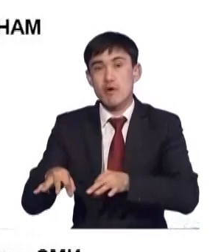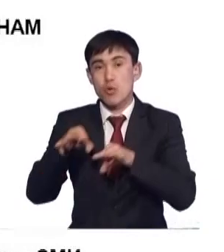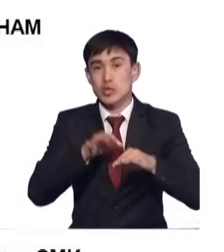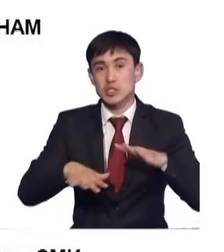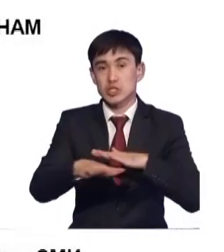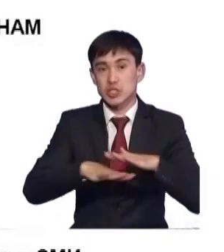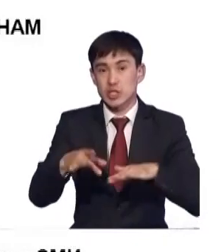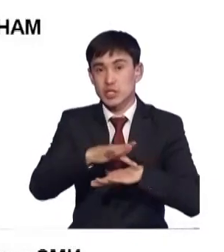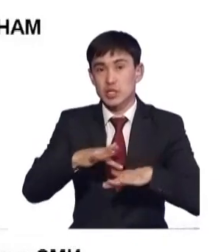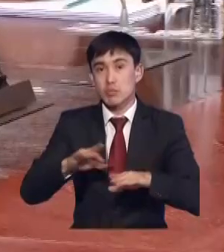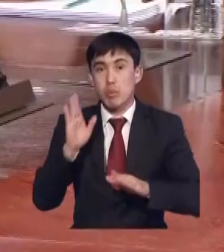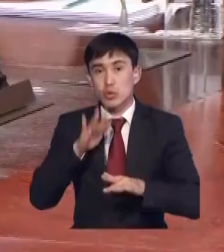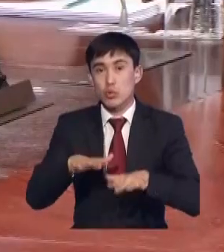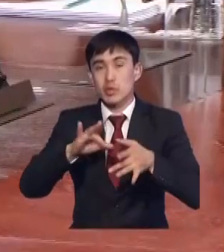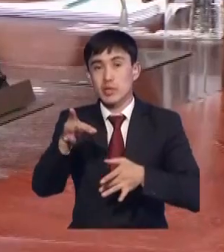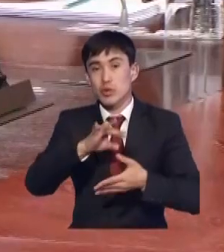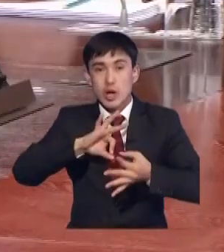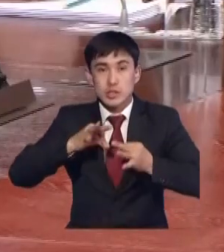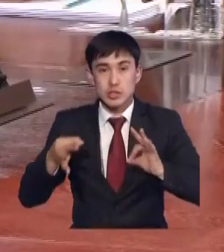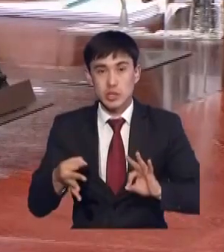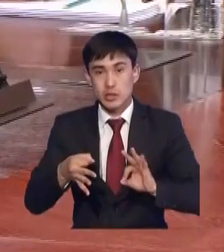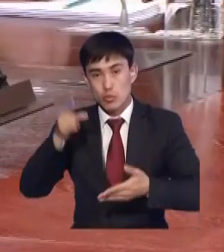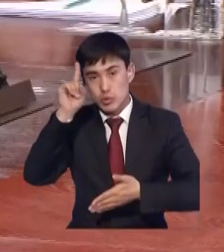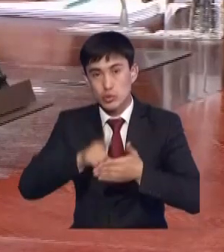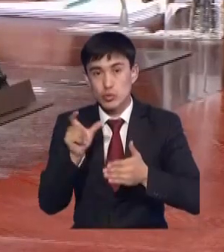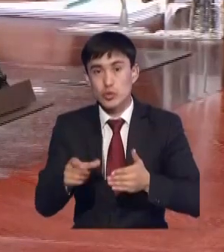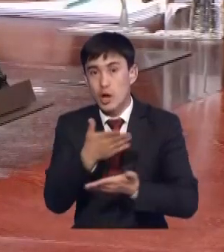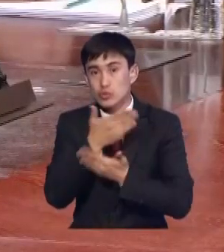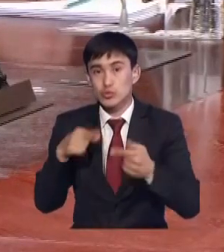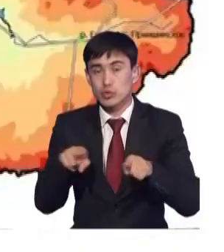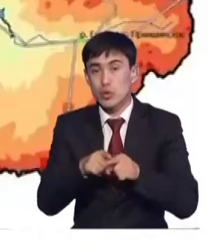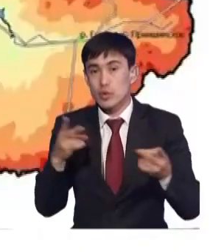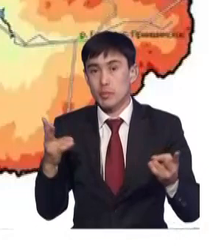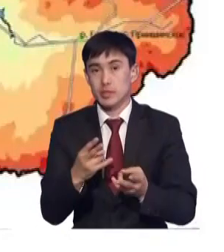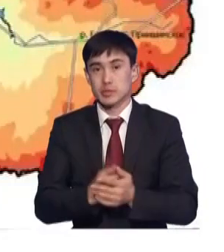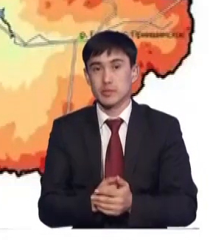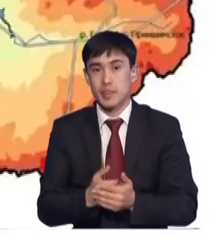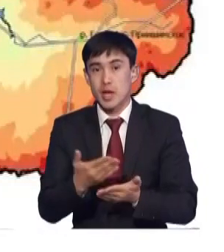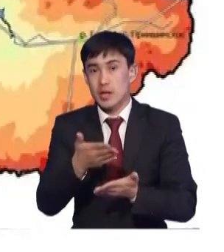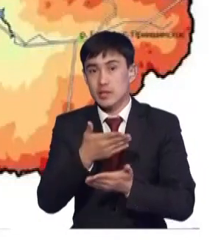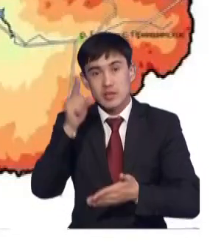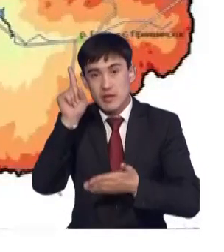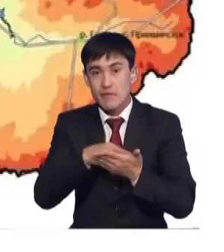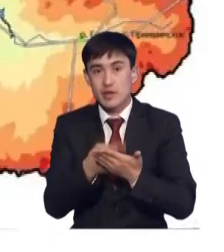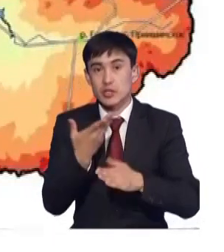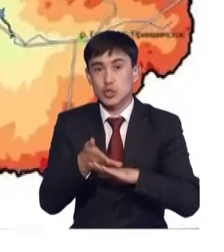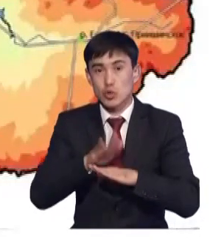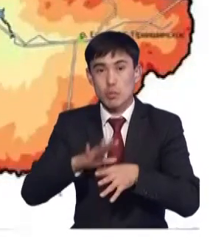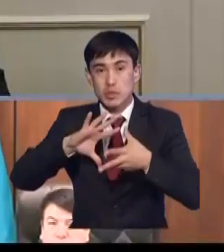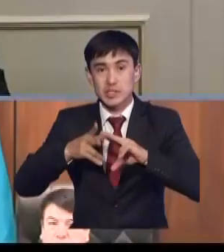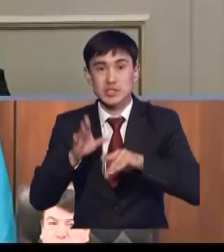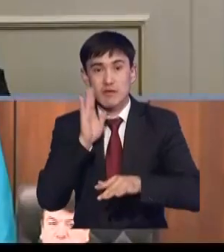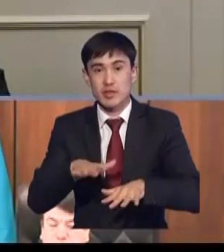подтопленных регионов осложняется убеждённостью людей в отсутствии Такой необходимости они не верят в тяжёлые последствия